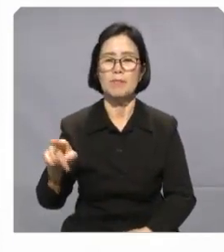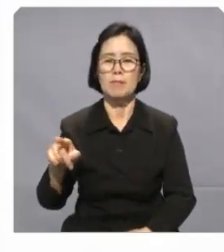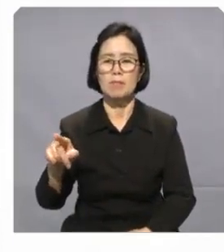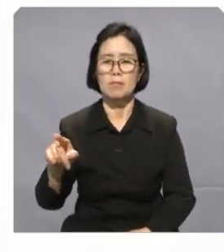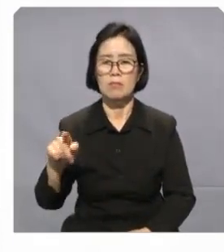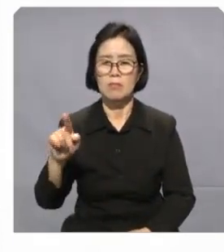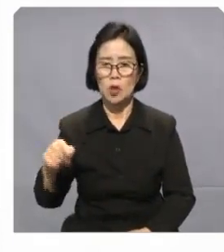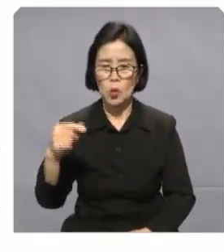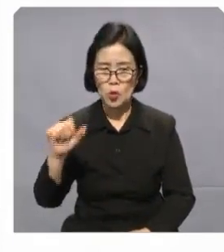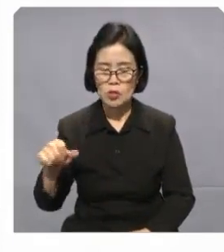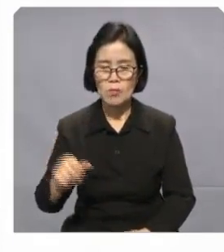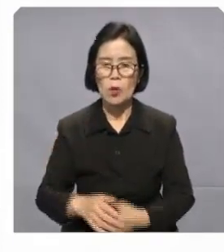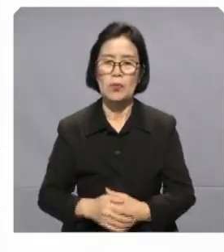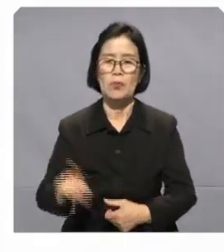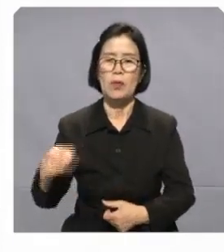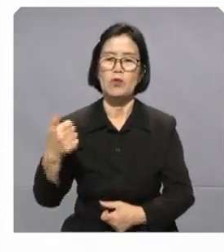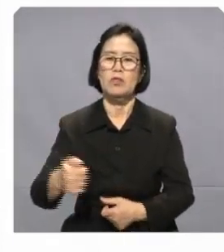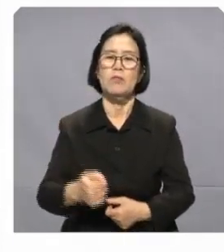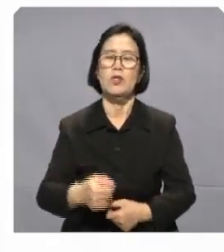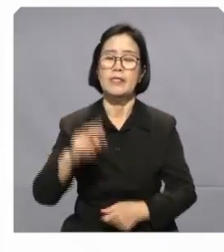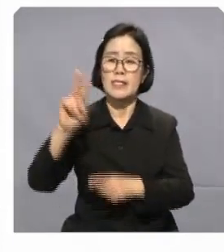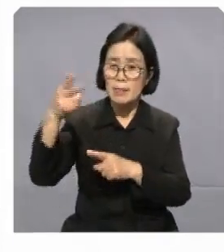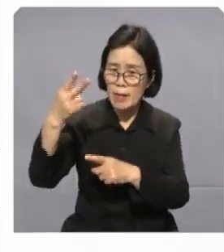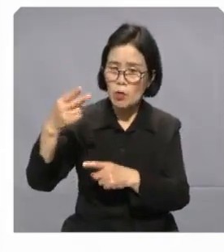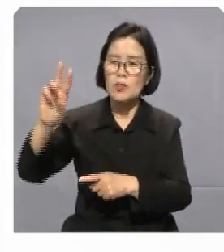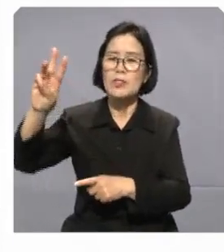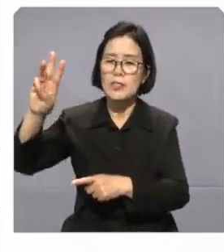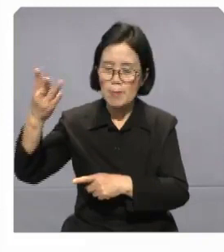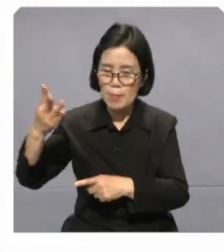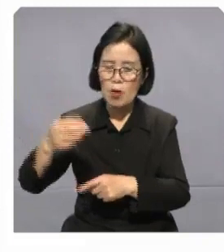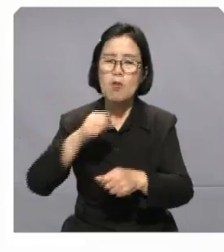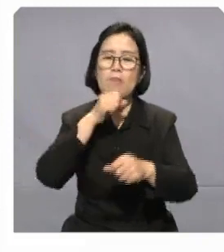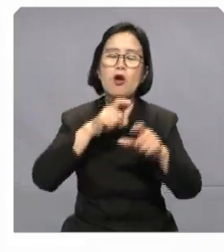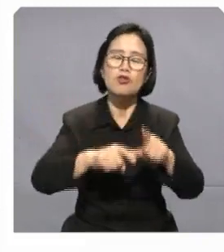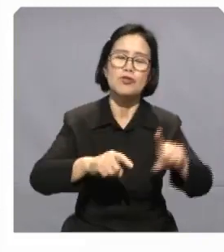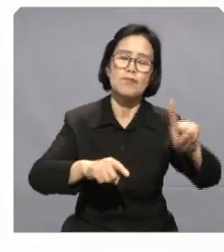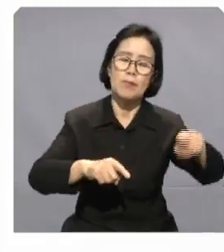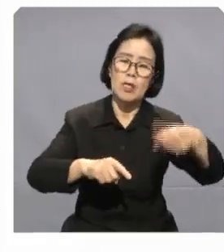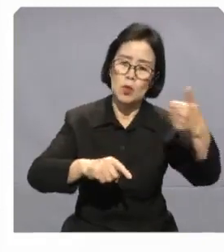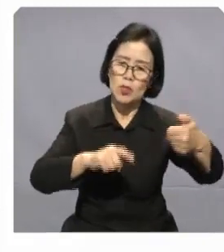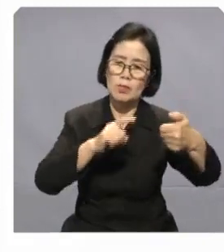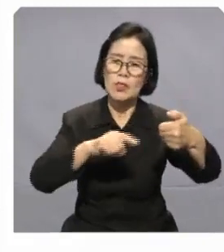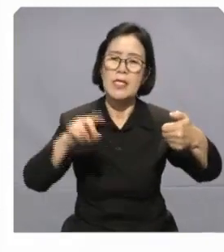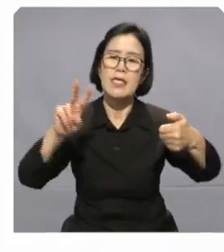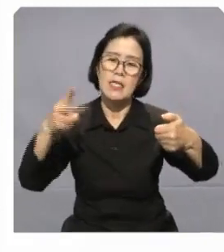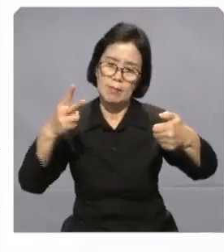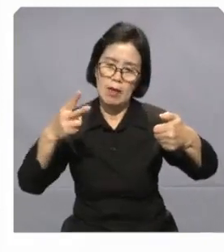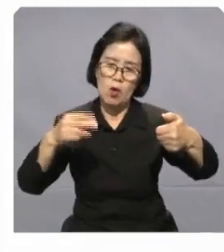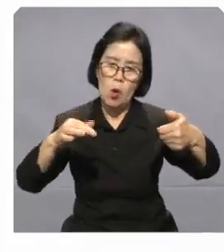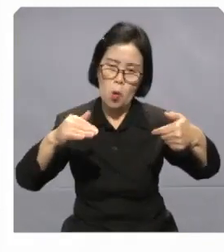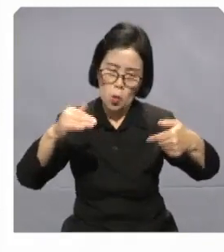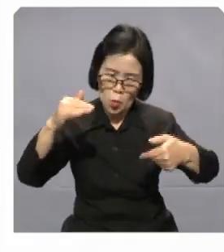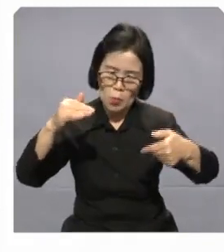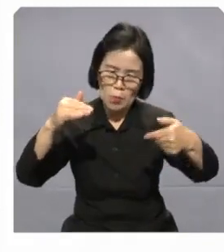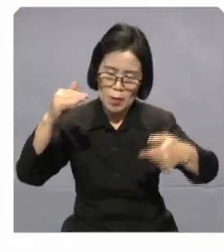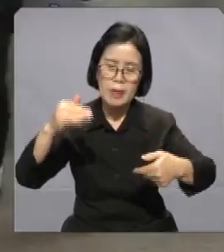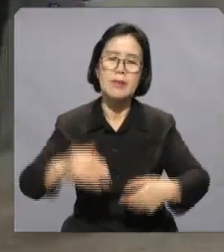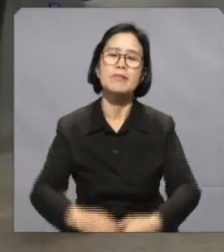150원, 2015년에는 200원이 인상되는 등 평균 150원에서 200원 오름폭이